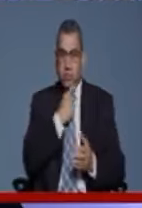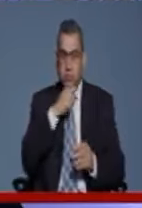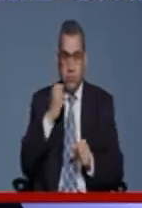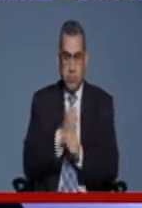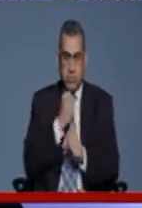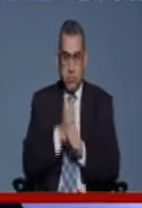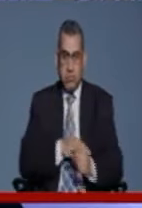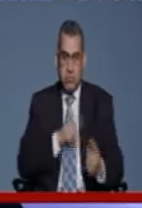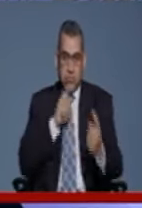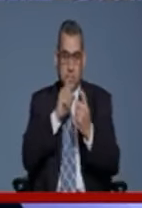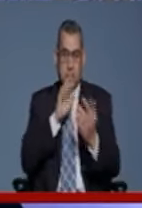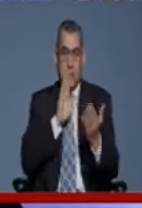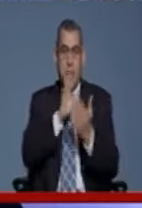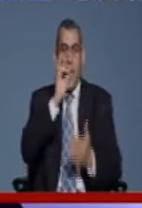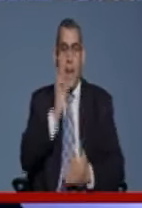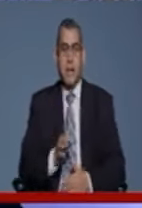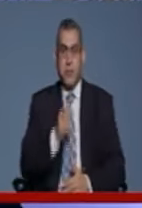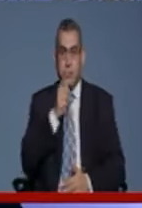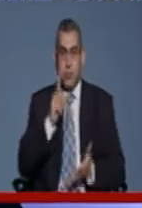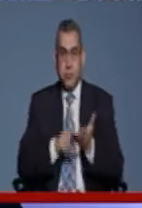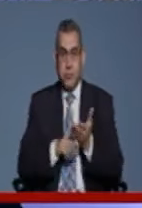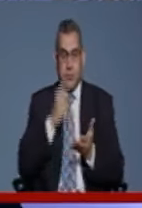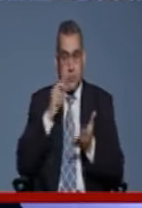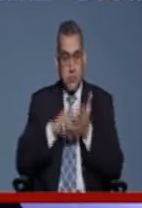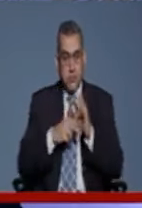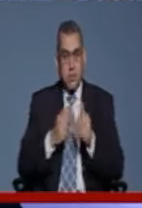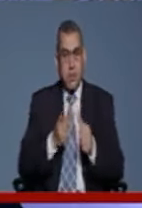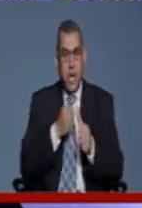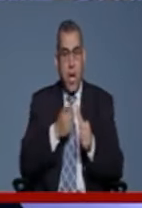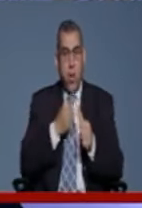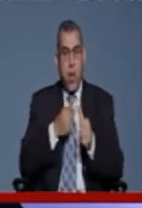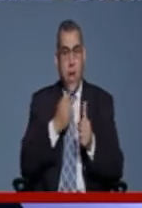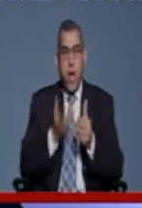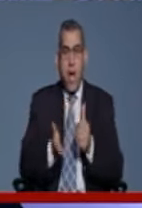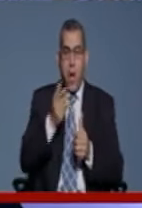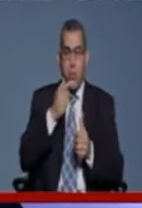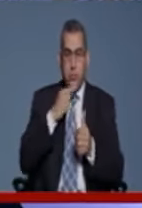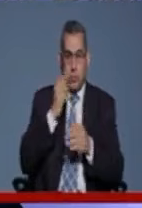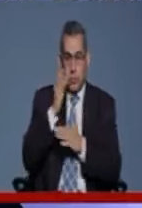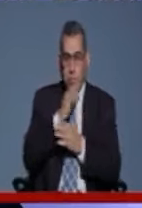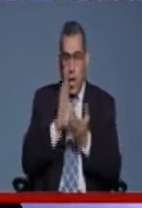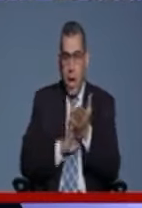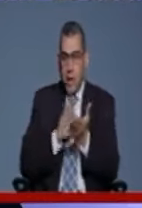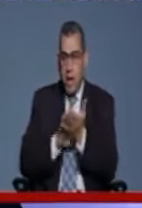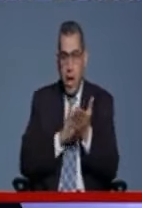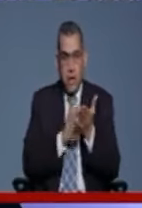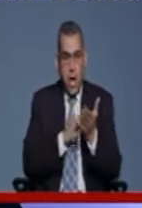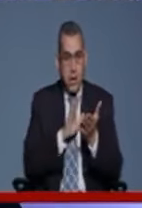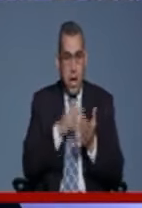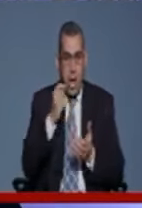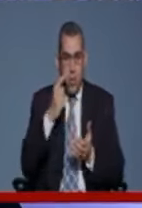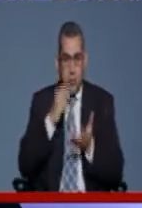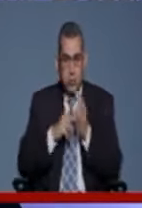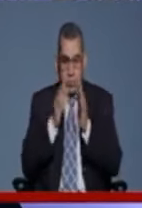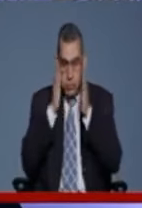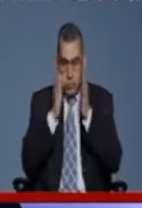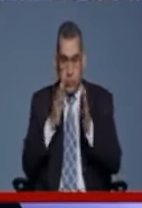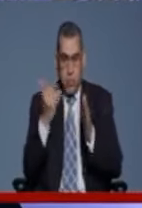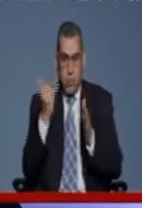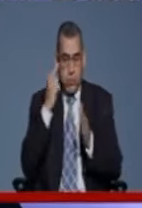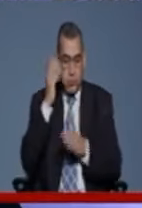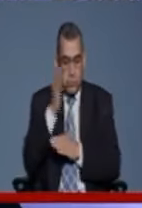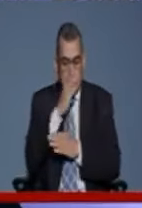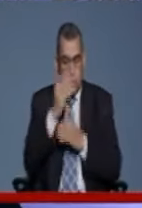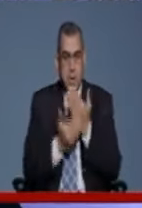الواقع من خلال ترتيب الأولويات وتقييم المخاطر والارتكاز على أسس علمية في